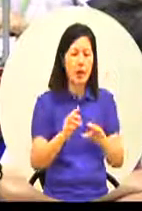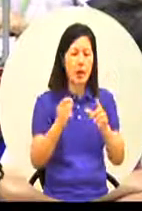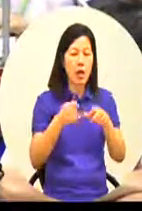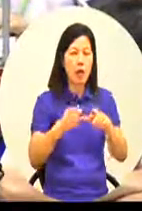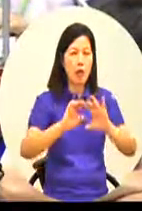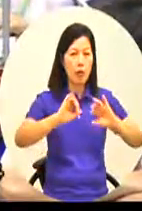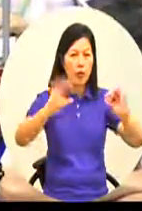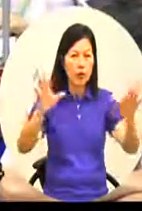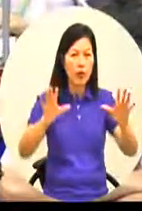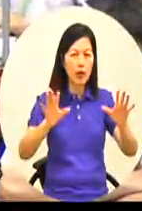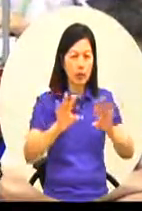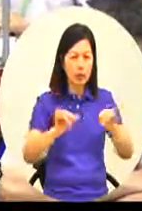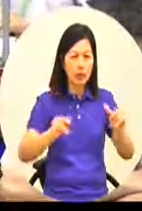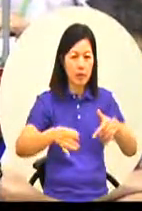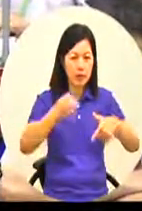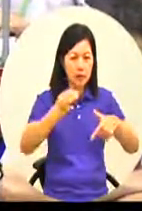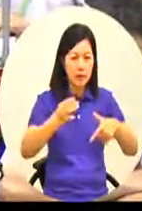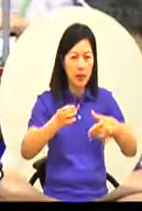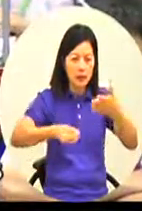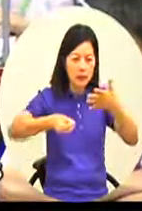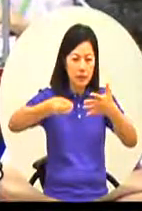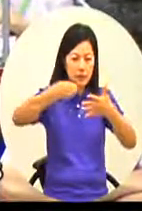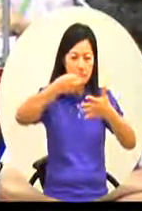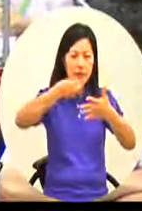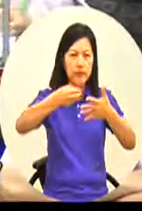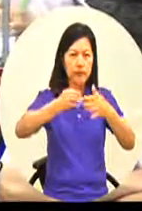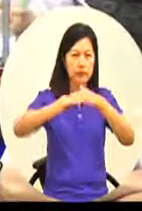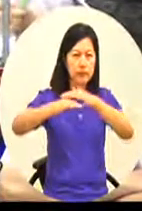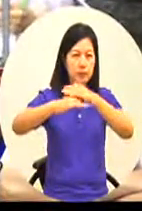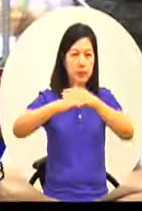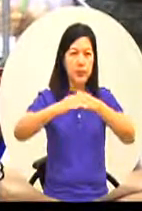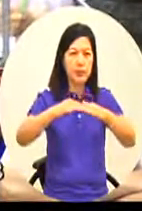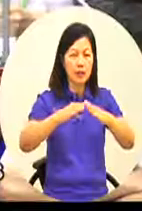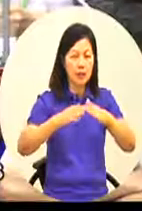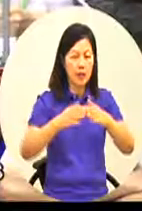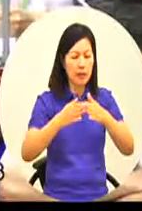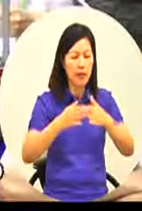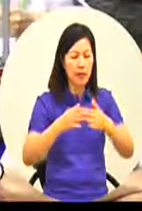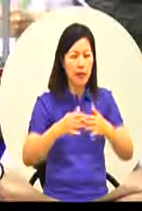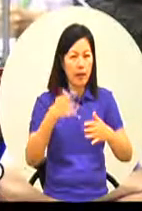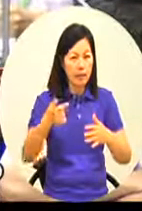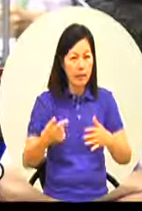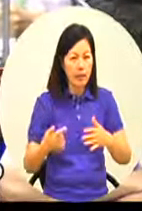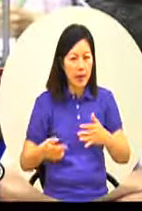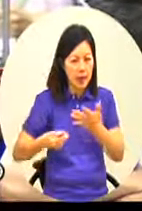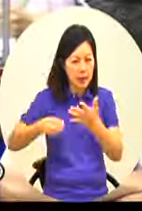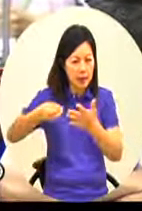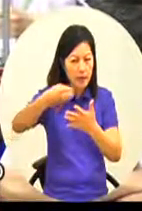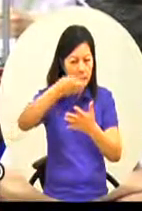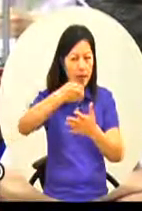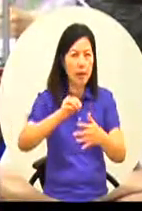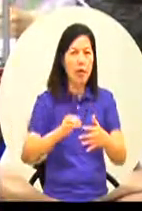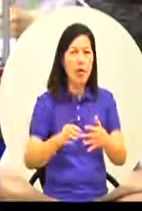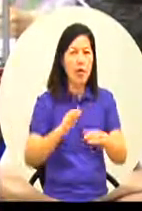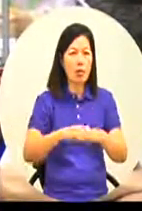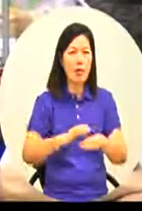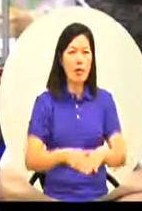定的一个水准，哦，这个啊，东源业他们会慢慢上来啊，哈，